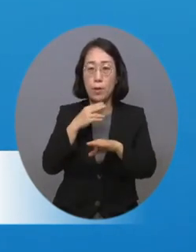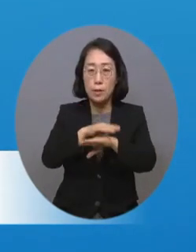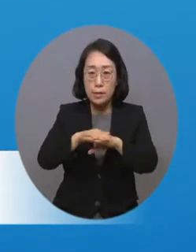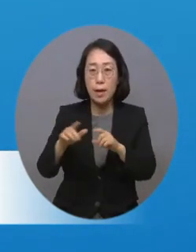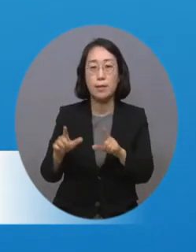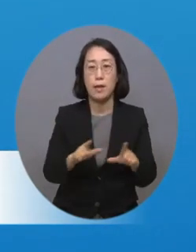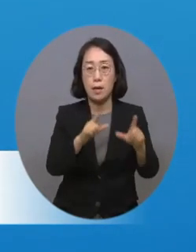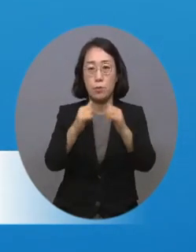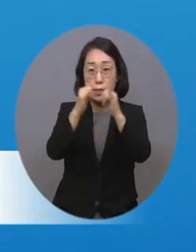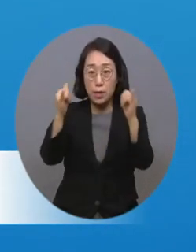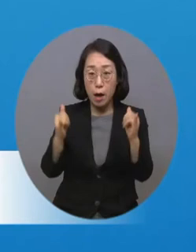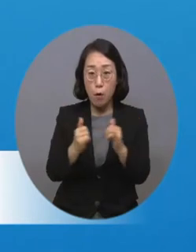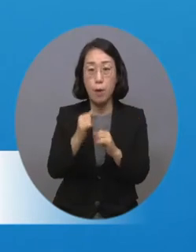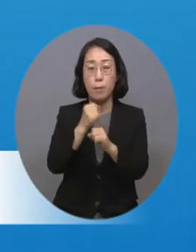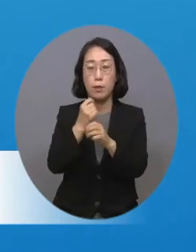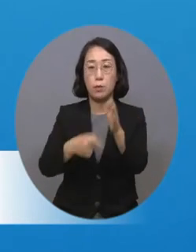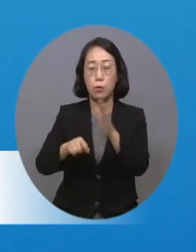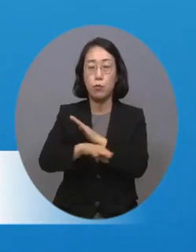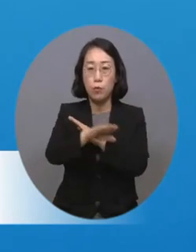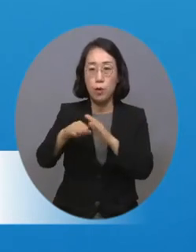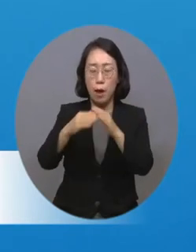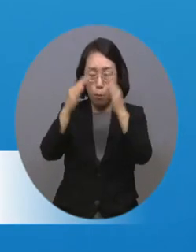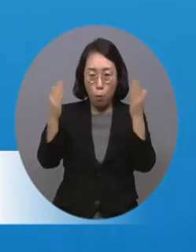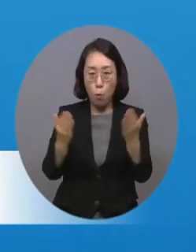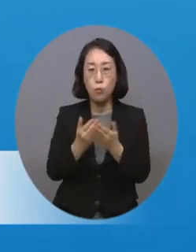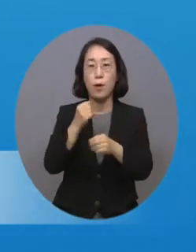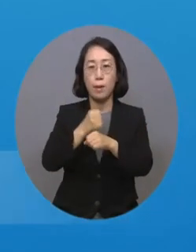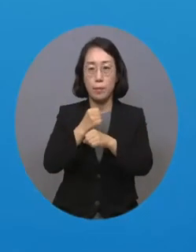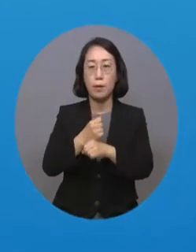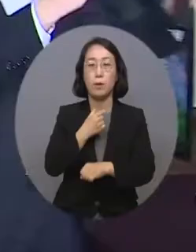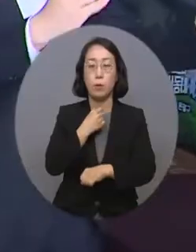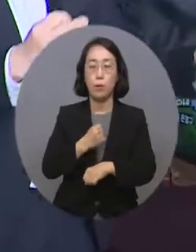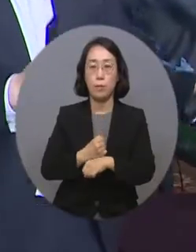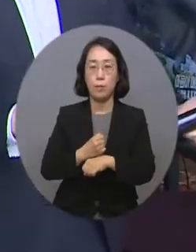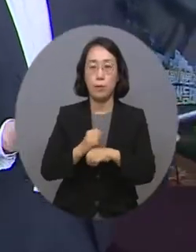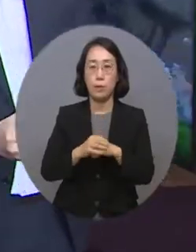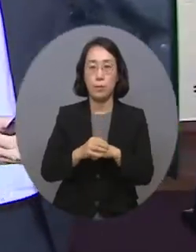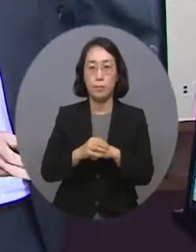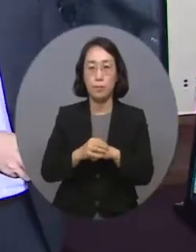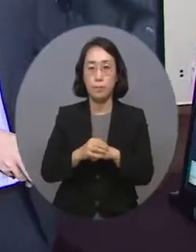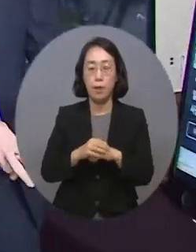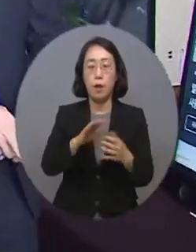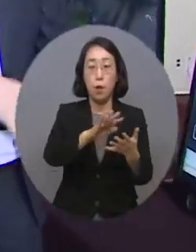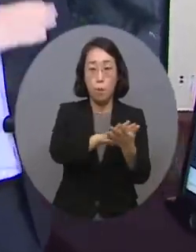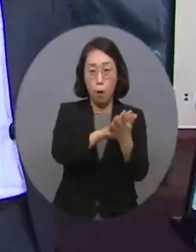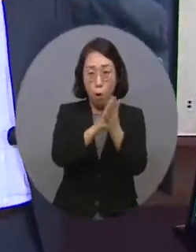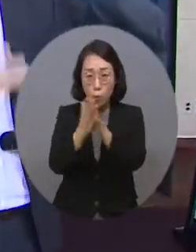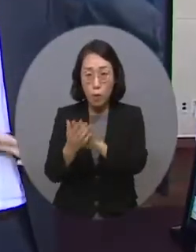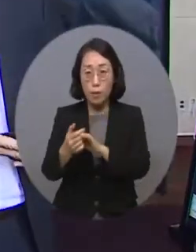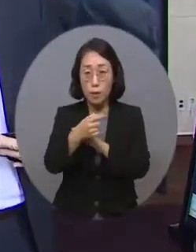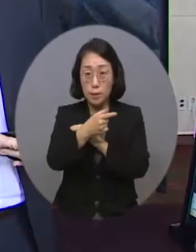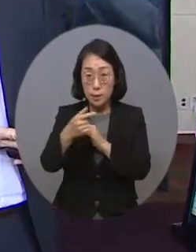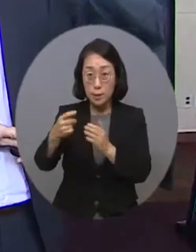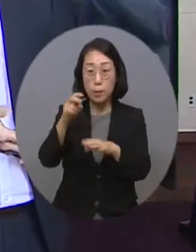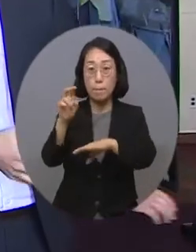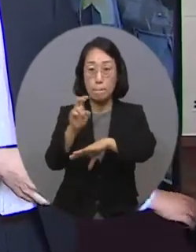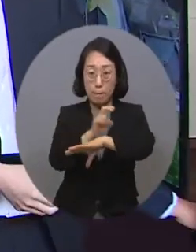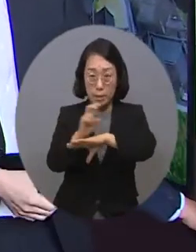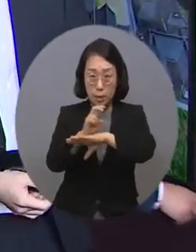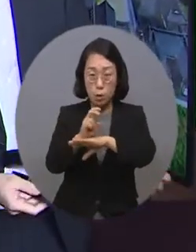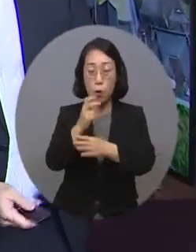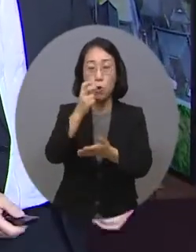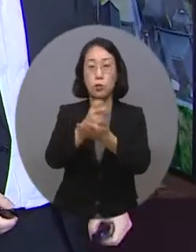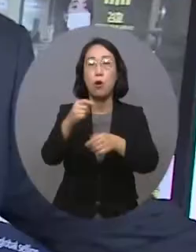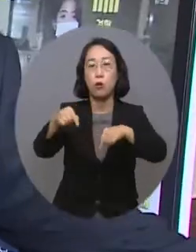있는 사회를 만드는데 우리 모두 함께하기를 바랍니다. 변화하는 미디어 정책, 방송